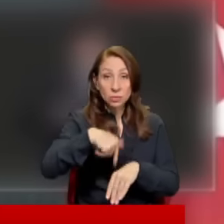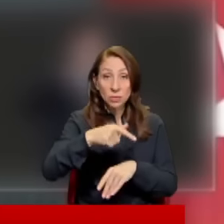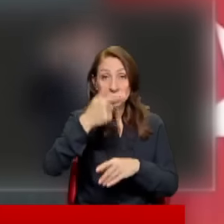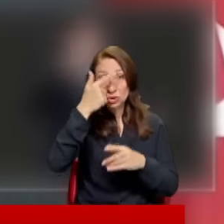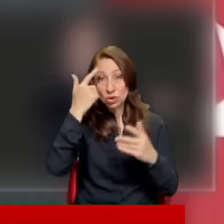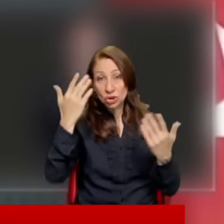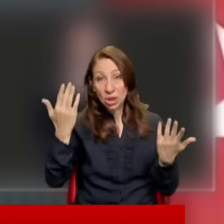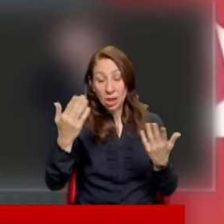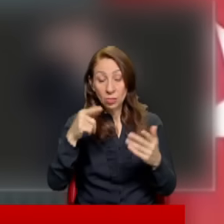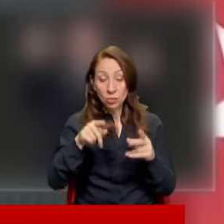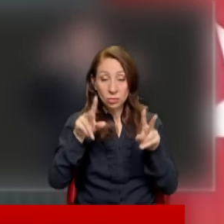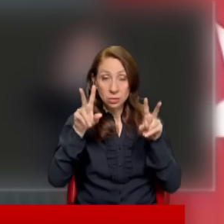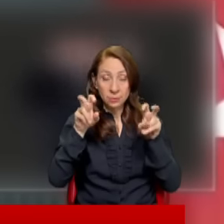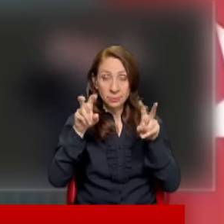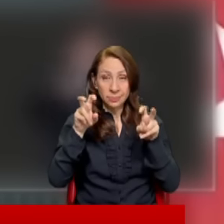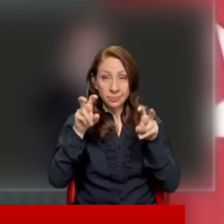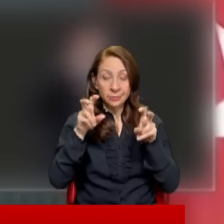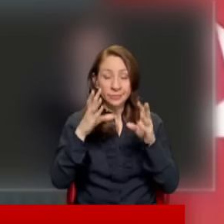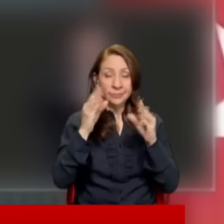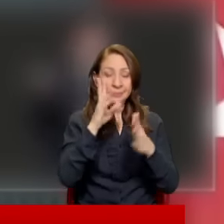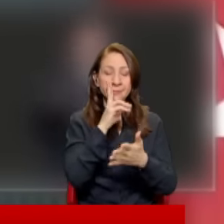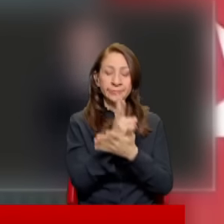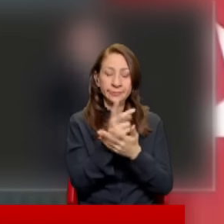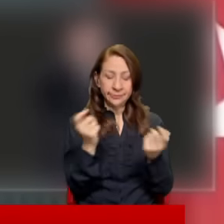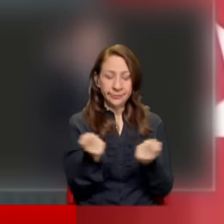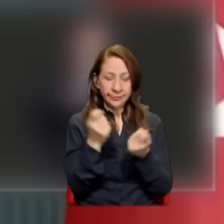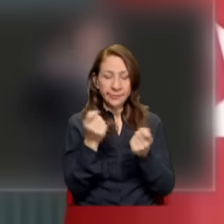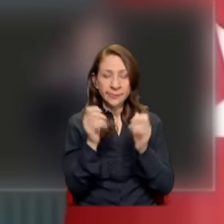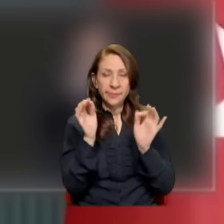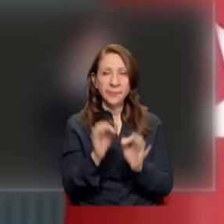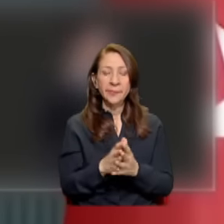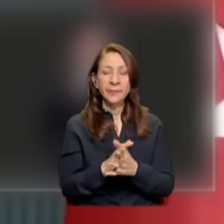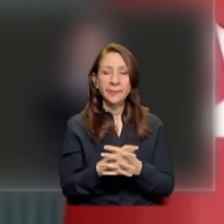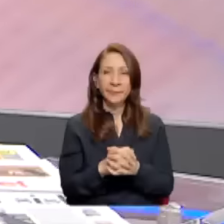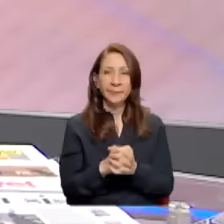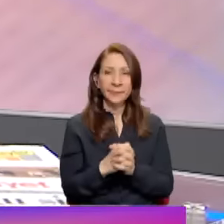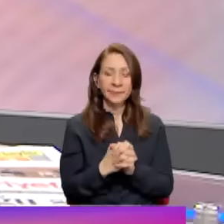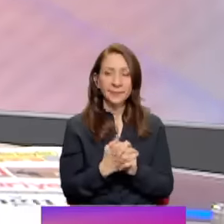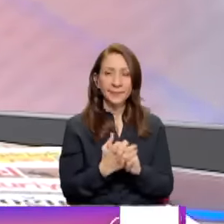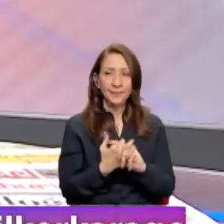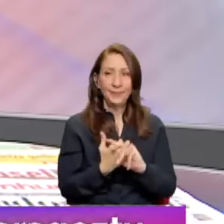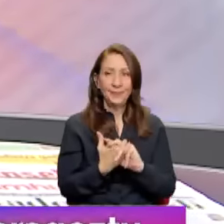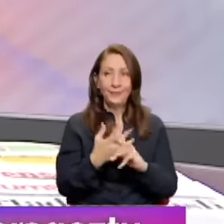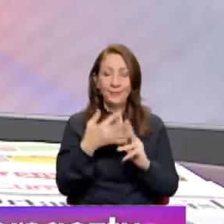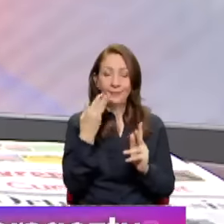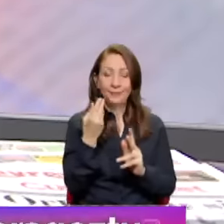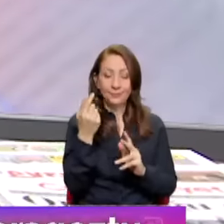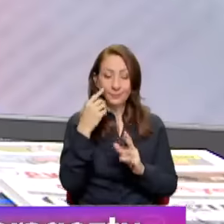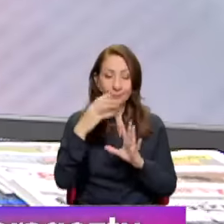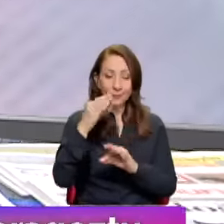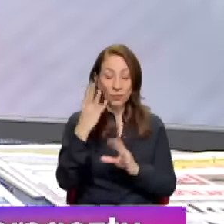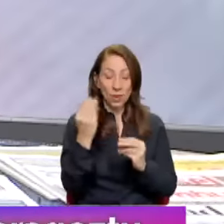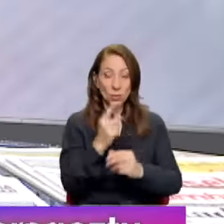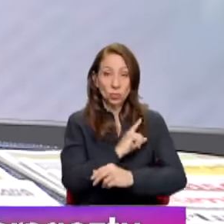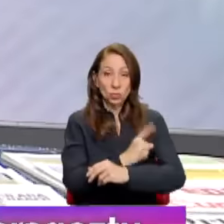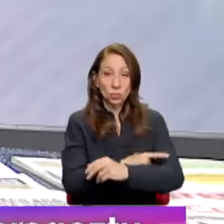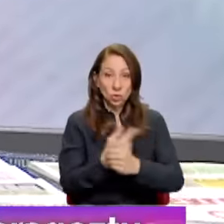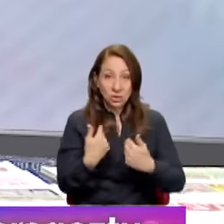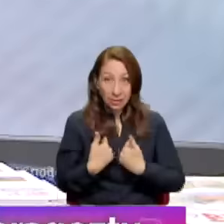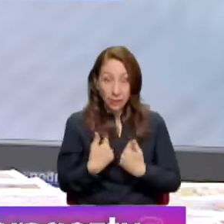İnşallah bu konuda daha kararlı olacağız genç nüfus en büyük gücümüz